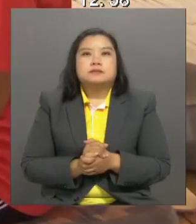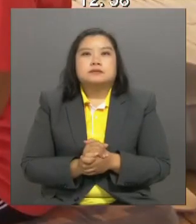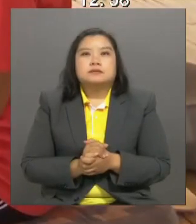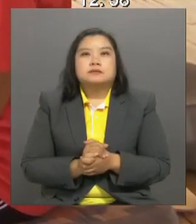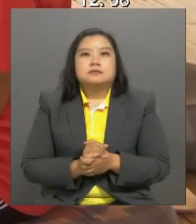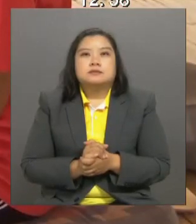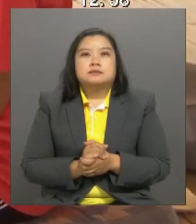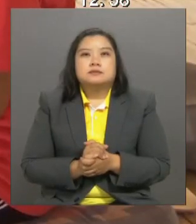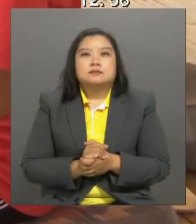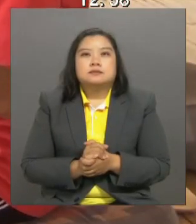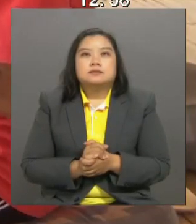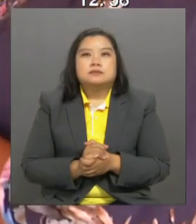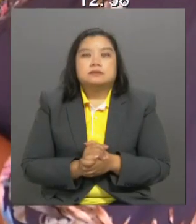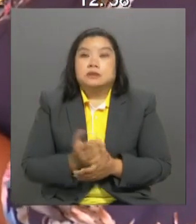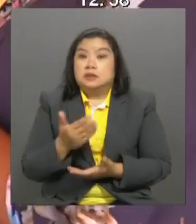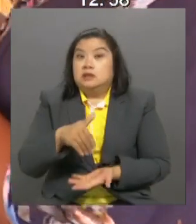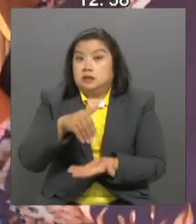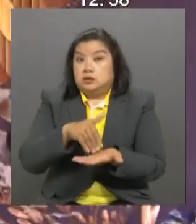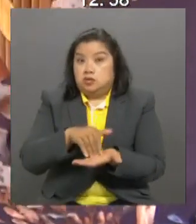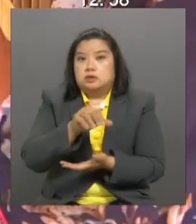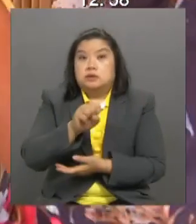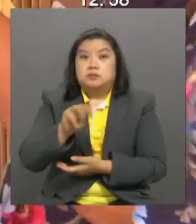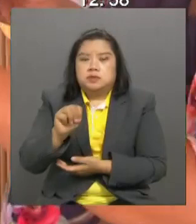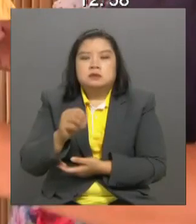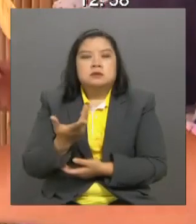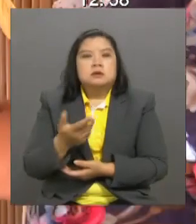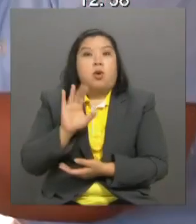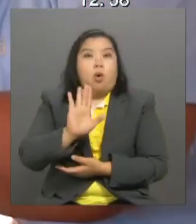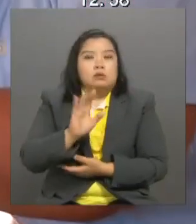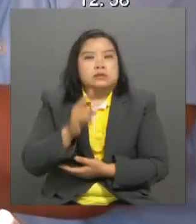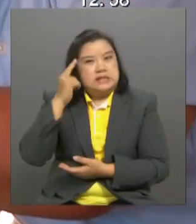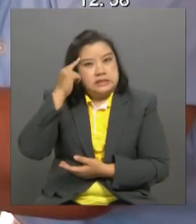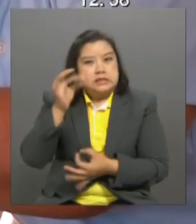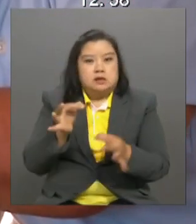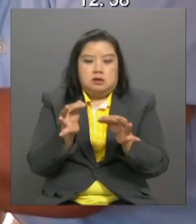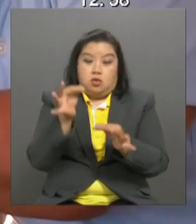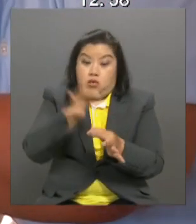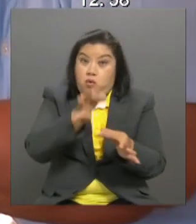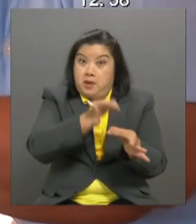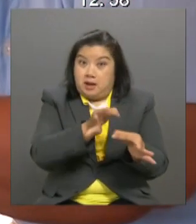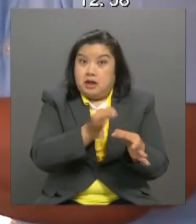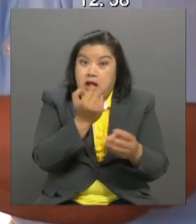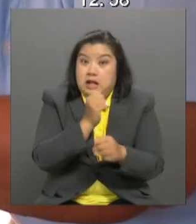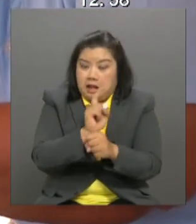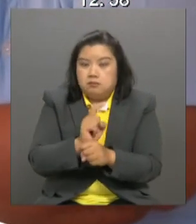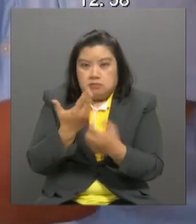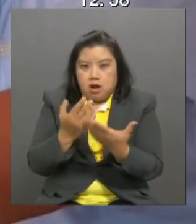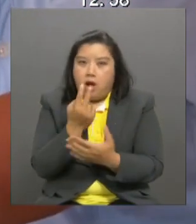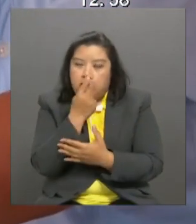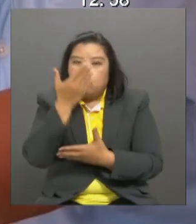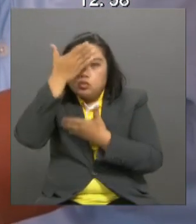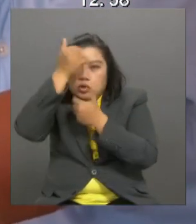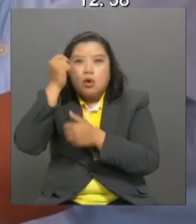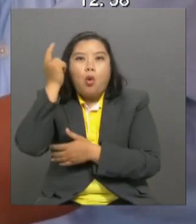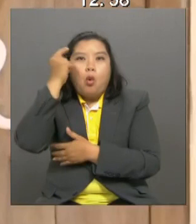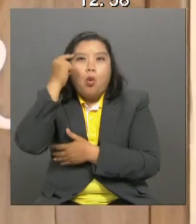แม้เป็นแค่เพียงกลุ่มวิสาหกิจเล็กๆที่สืบทอดด้วยการนำลูกปัดมโนรามาสร้างสรรค์เป็นชิ้นงานให้เป็นที่รู้จักไม่เพียงเฉพา